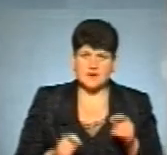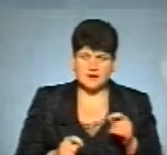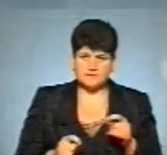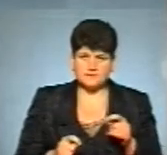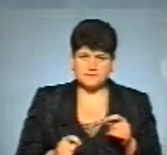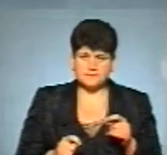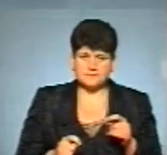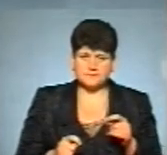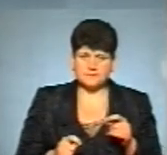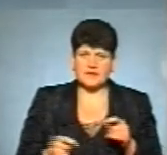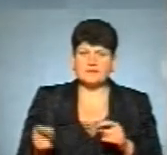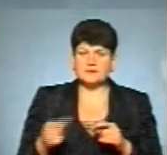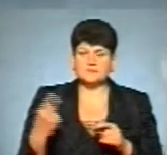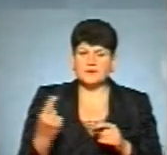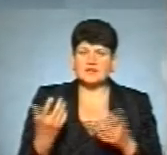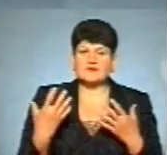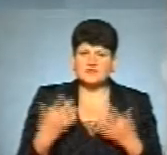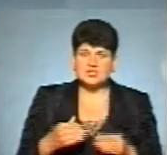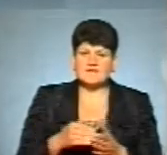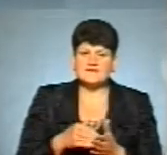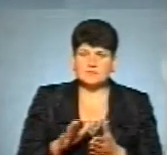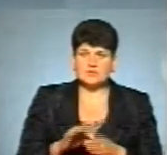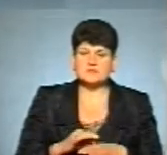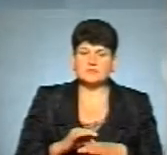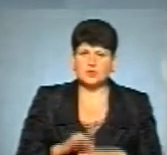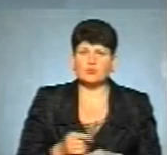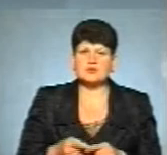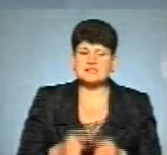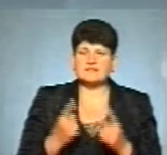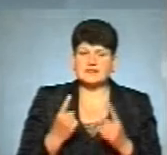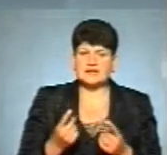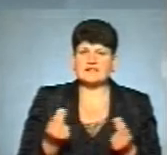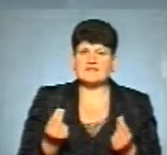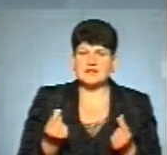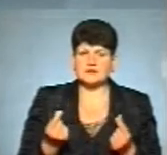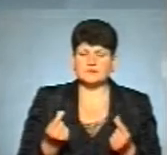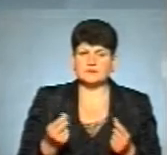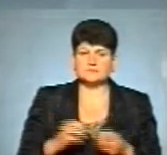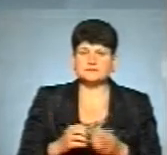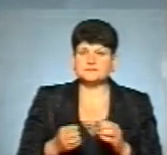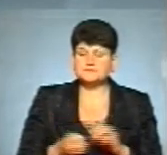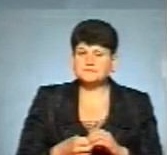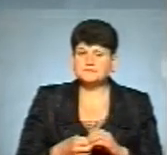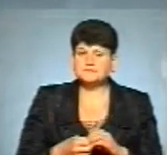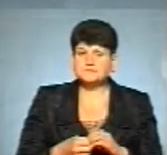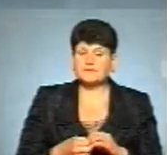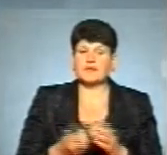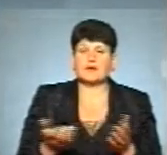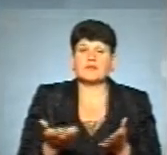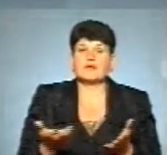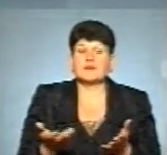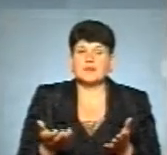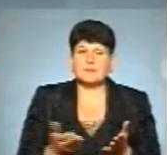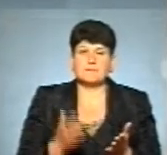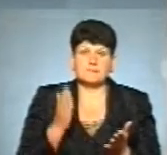на Тернопільщині, які вже відмовились від проведення, бо це великі фінансові ризики, які ну, вони